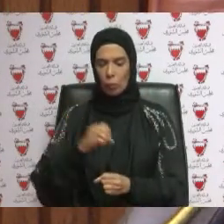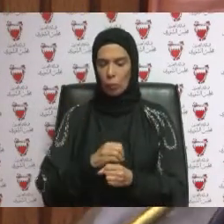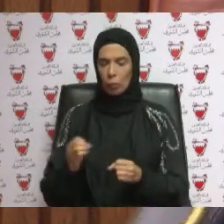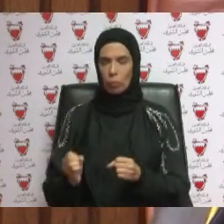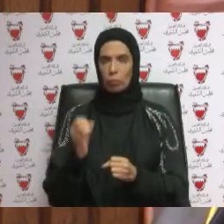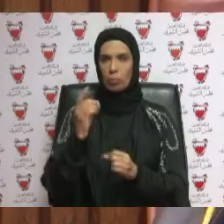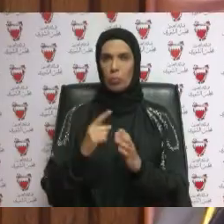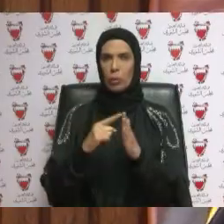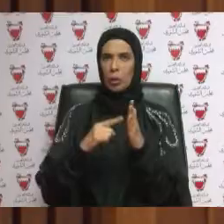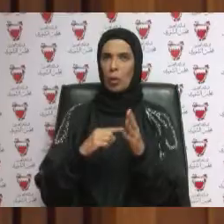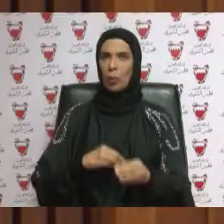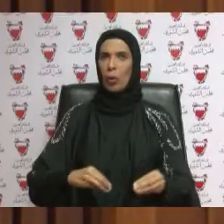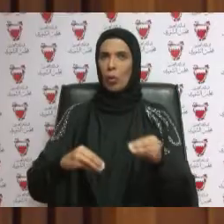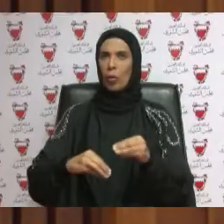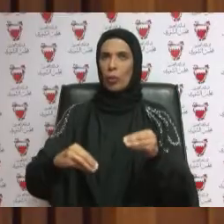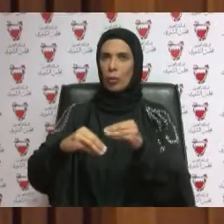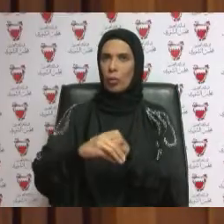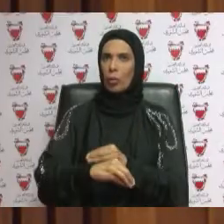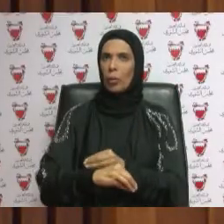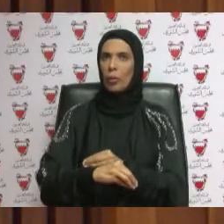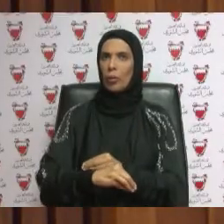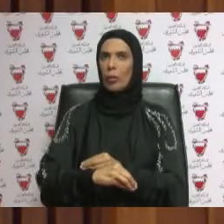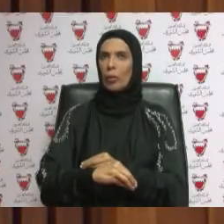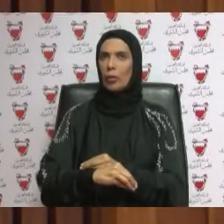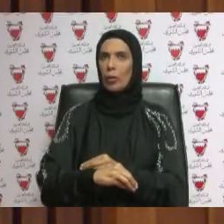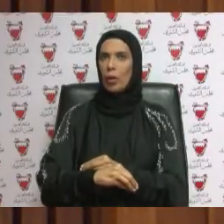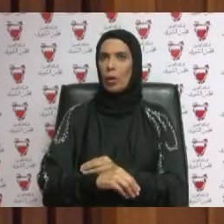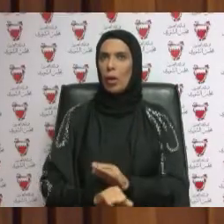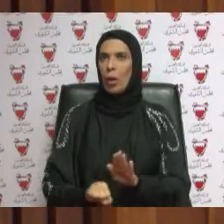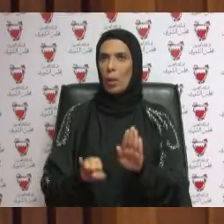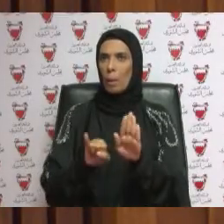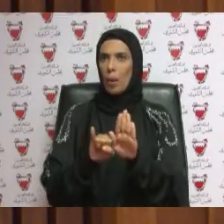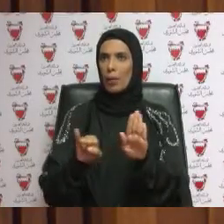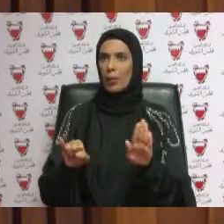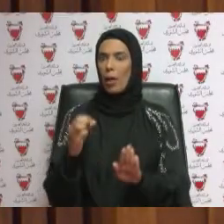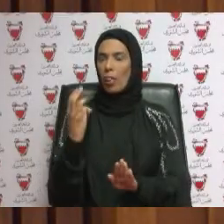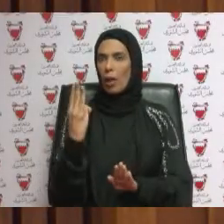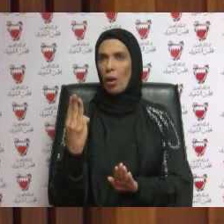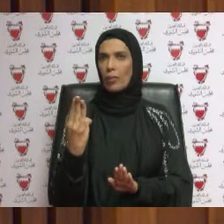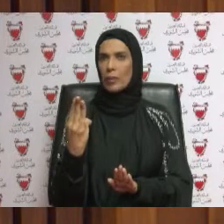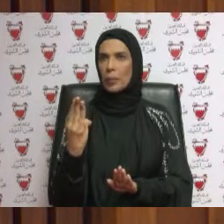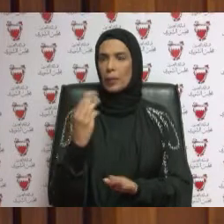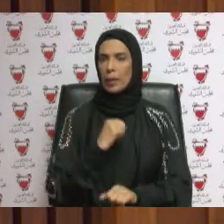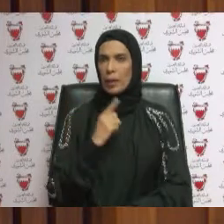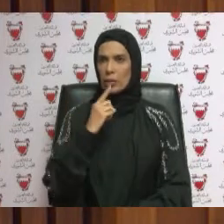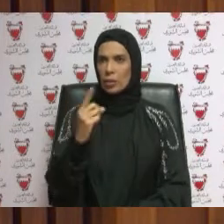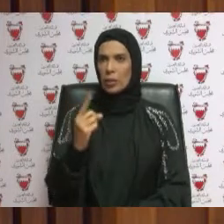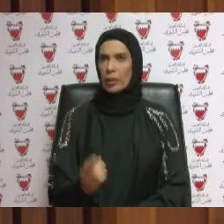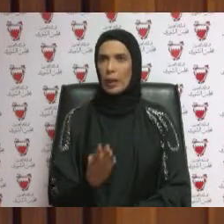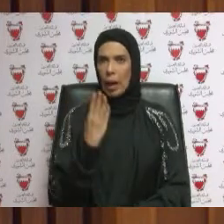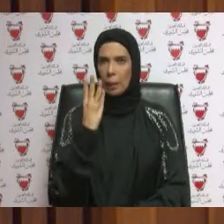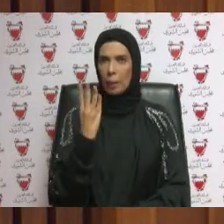القانون بتعديل المادة 3 من المرسوم بقانون 2 لسنة